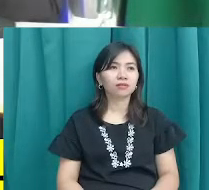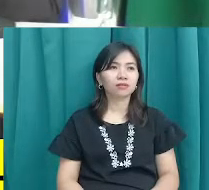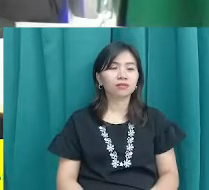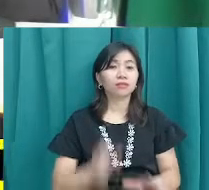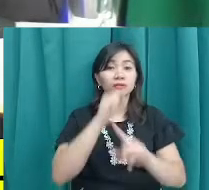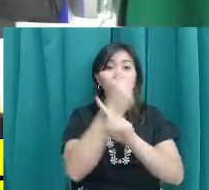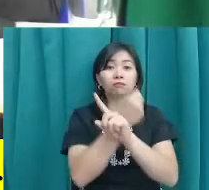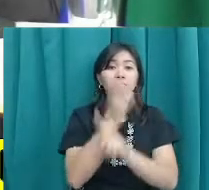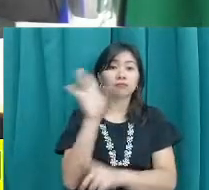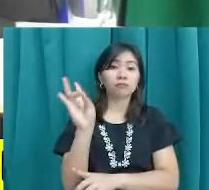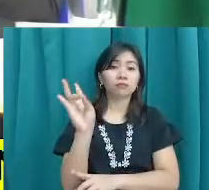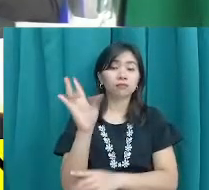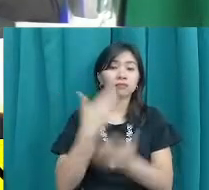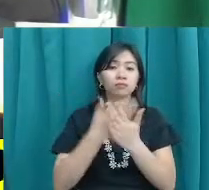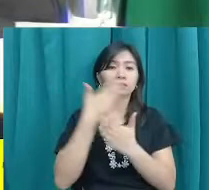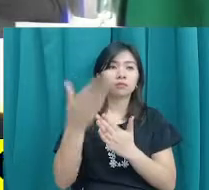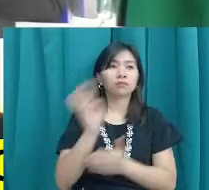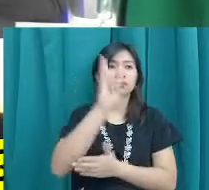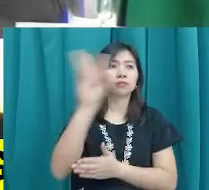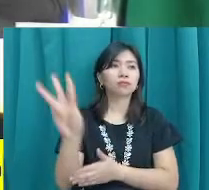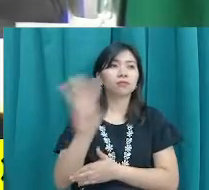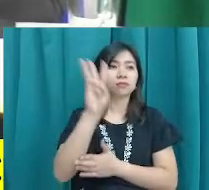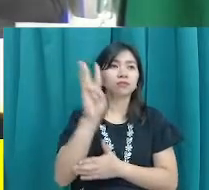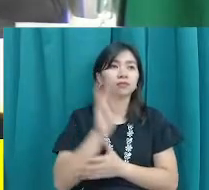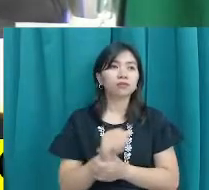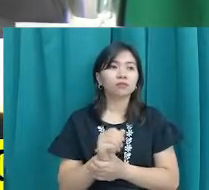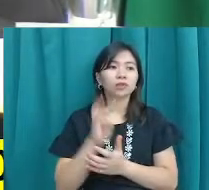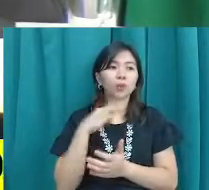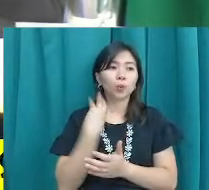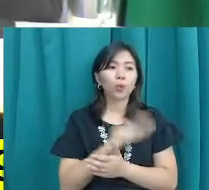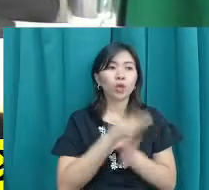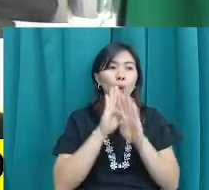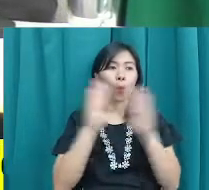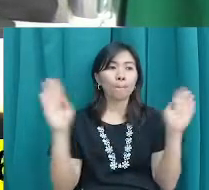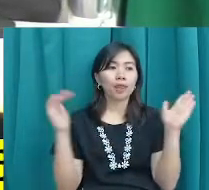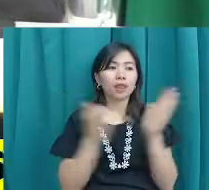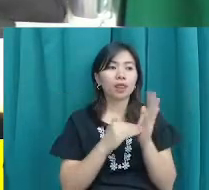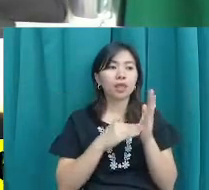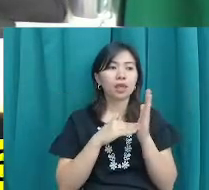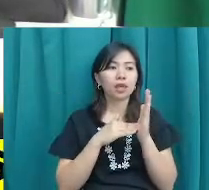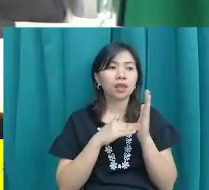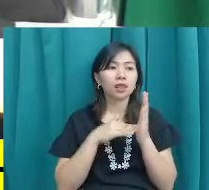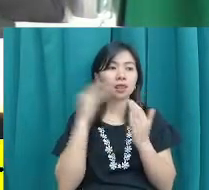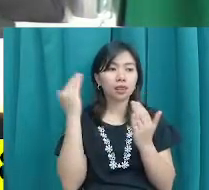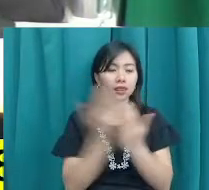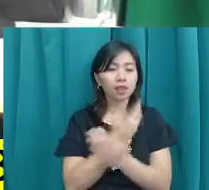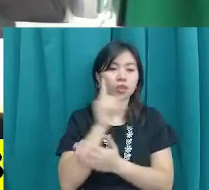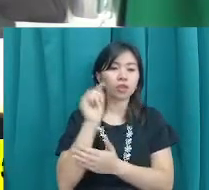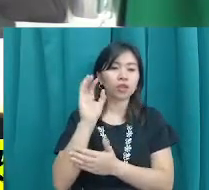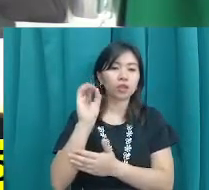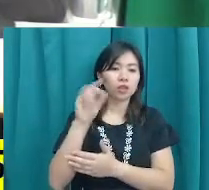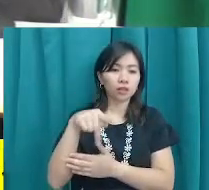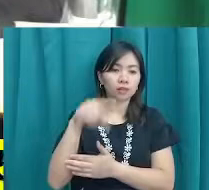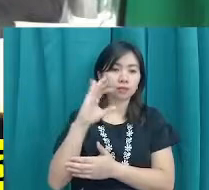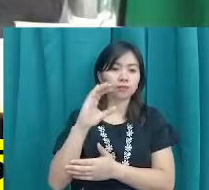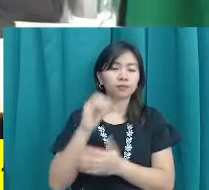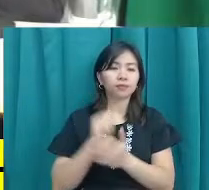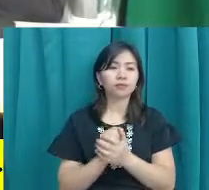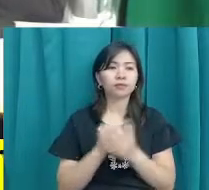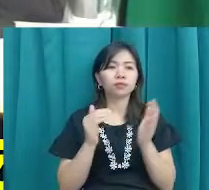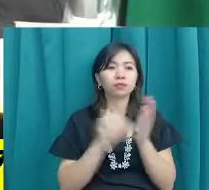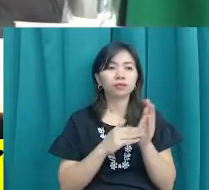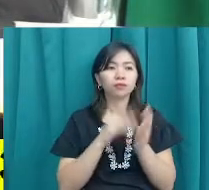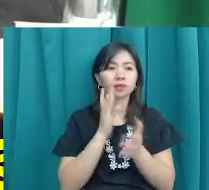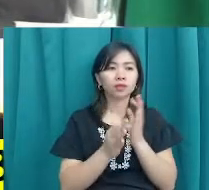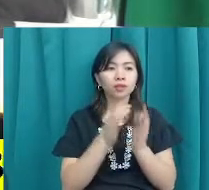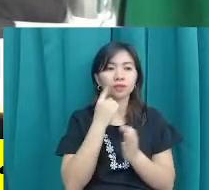So September 7, next Wednesday, bukas na naman tayo ng panibagong topic. Yeah. At ngayon, sa pagtatapos ng topic, kung sino man po ang nakinig